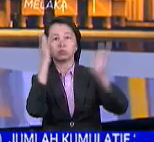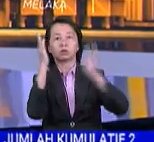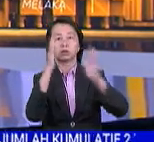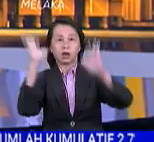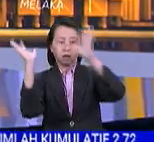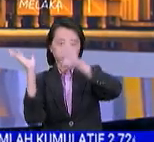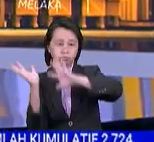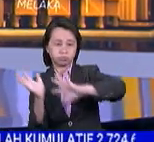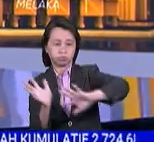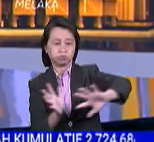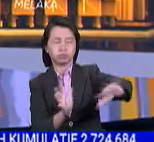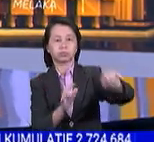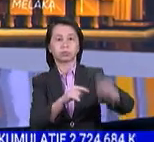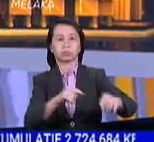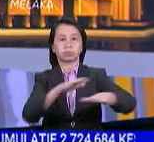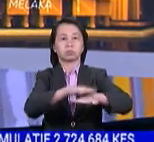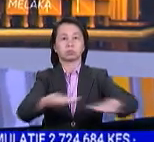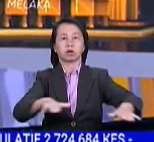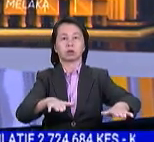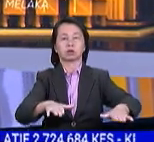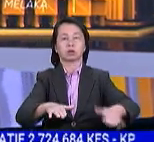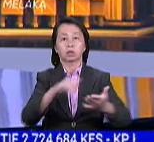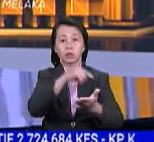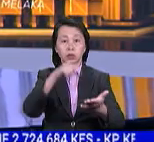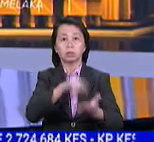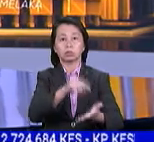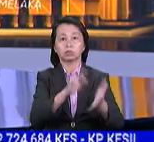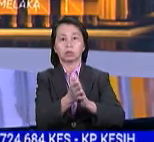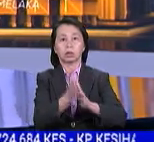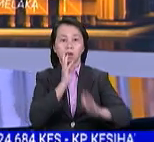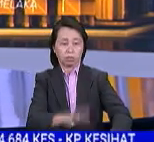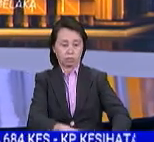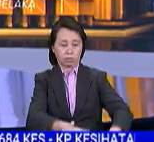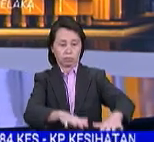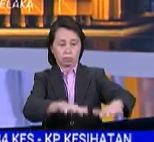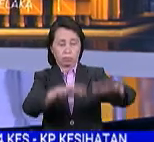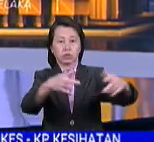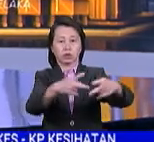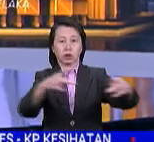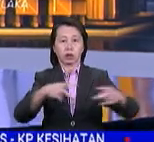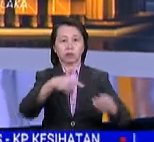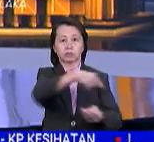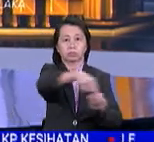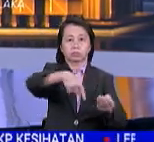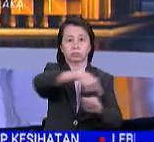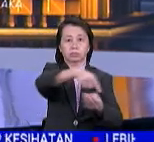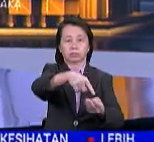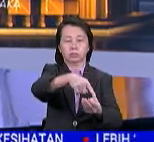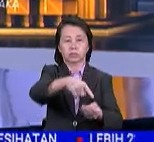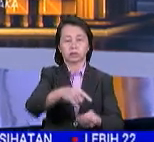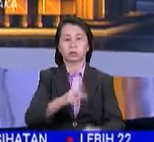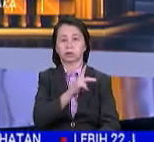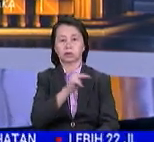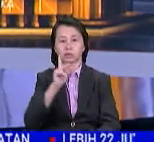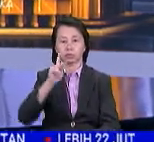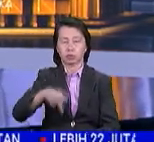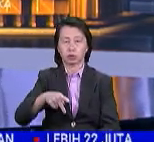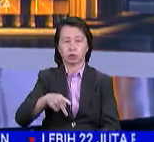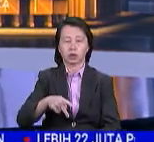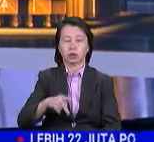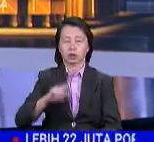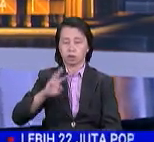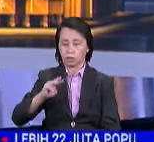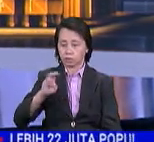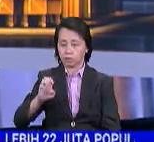dan bergerak ke arah barat. Keadaan ini menyebabkan banjir kilat di kawasan sekitar. Jelas Ketua Pengarah Jabatan